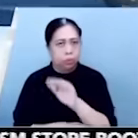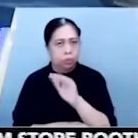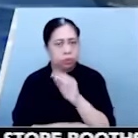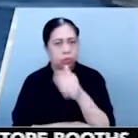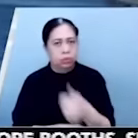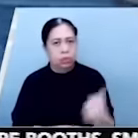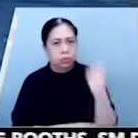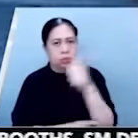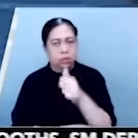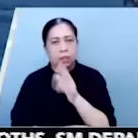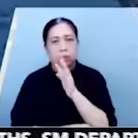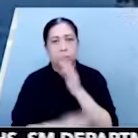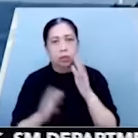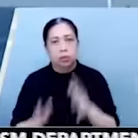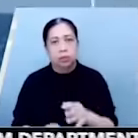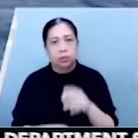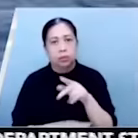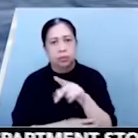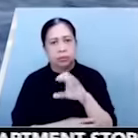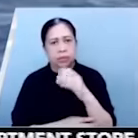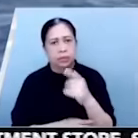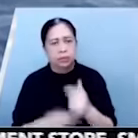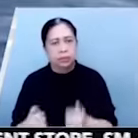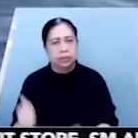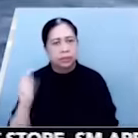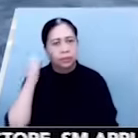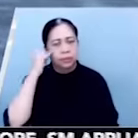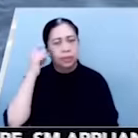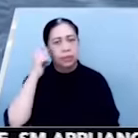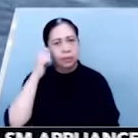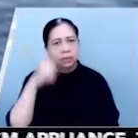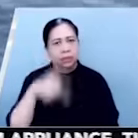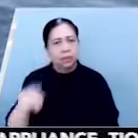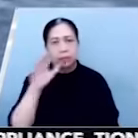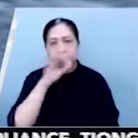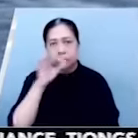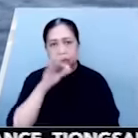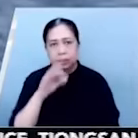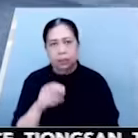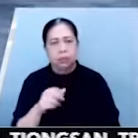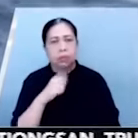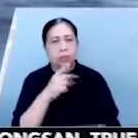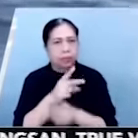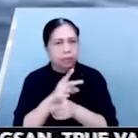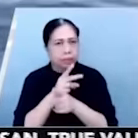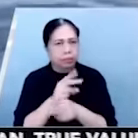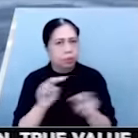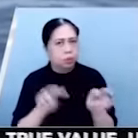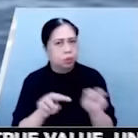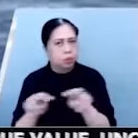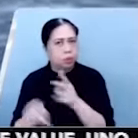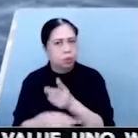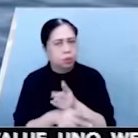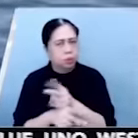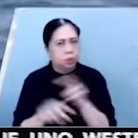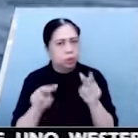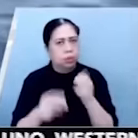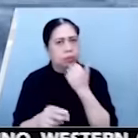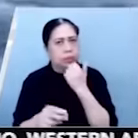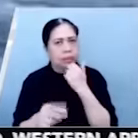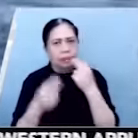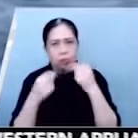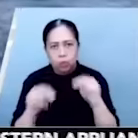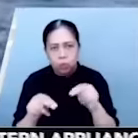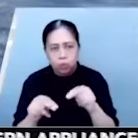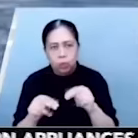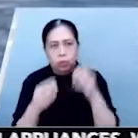spokesperson for the West Philippine Sea Commodore J. Tariela sa mga Pilipino na maging mapagbantay laban sa mga maling balita at